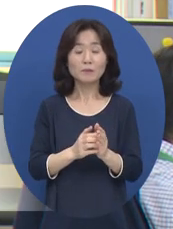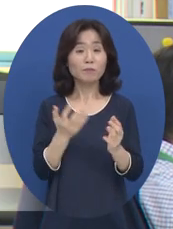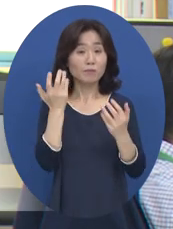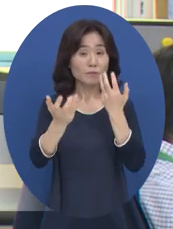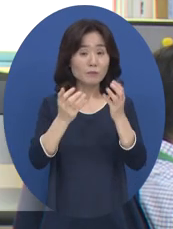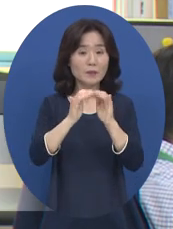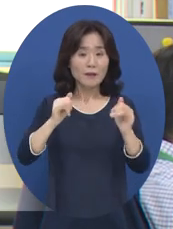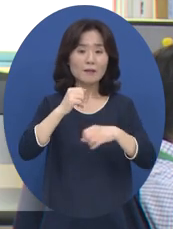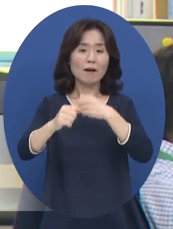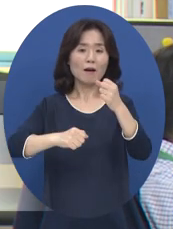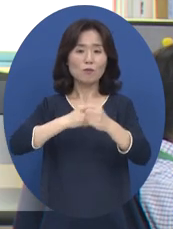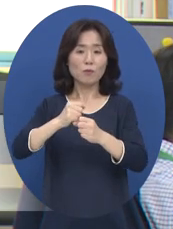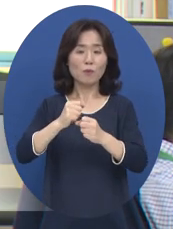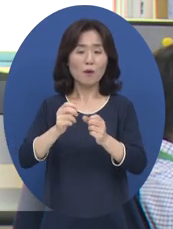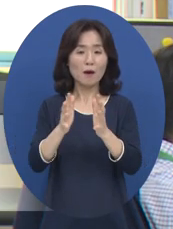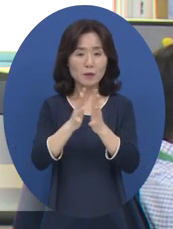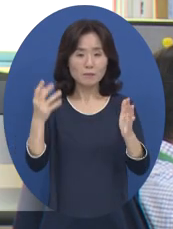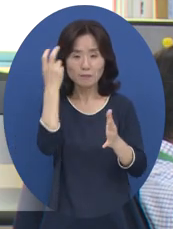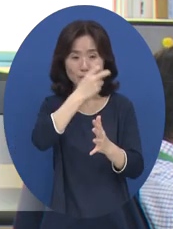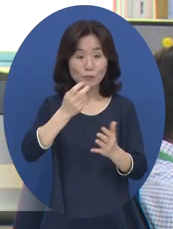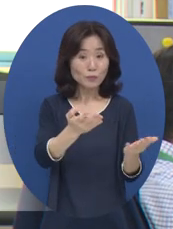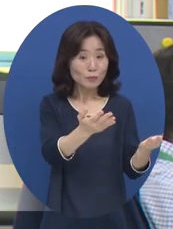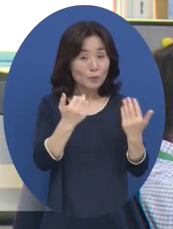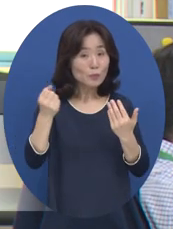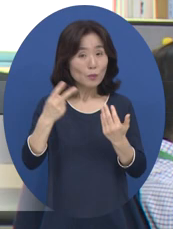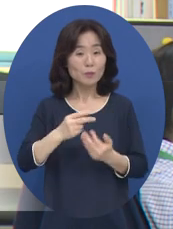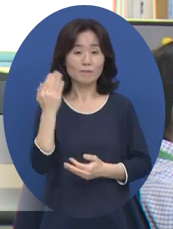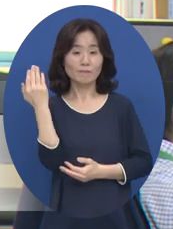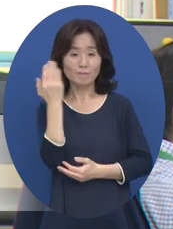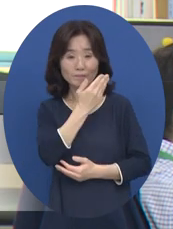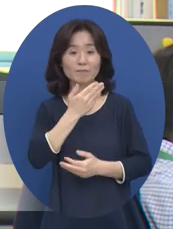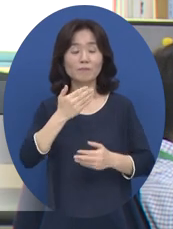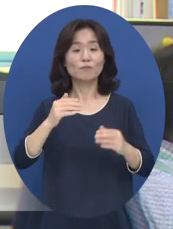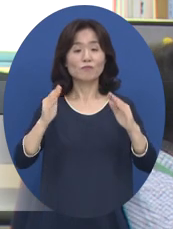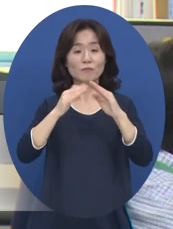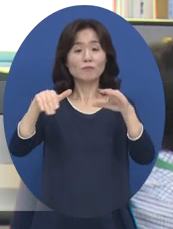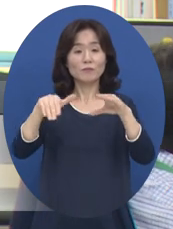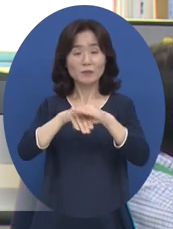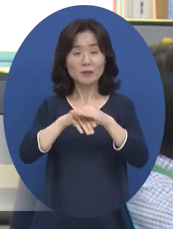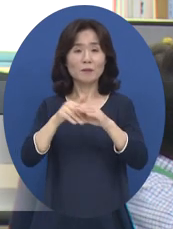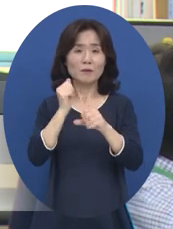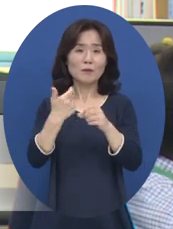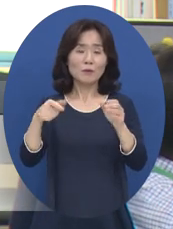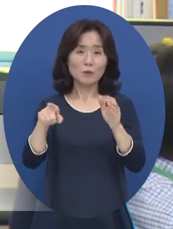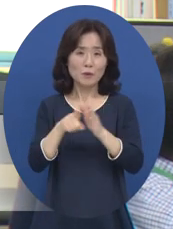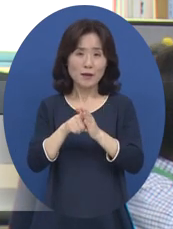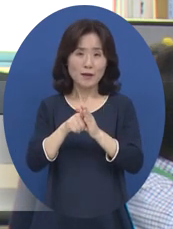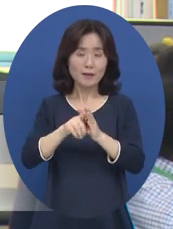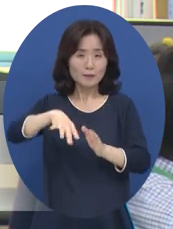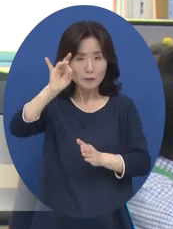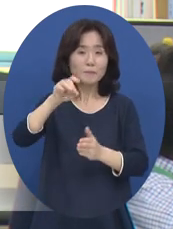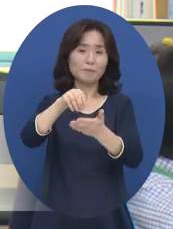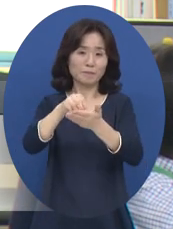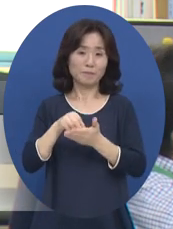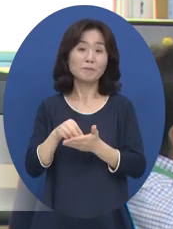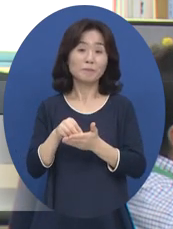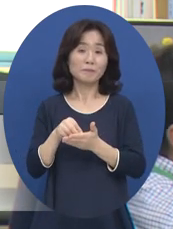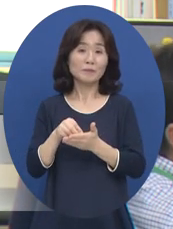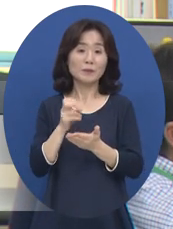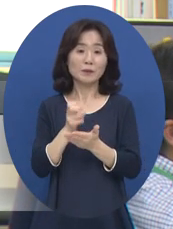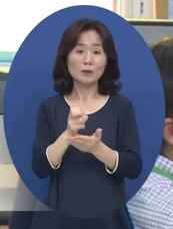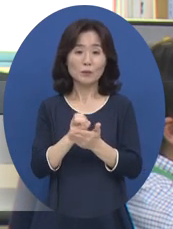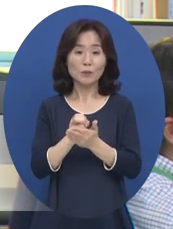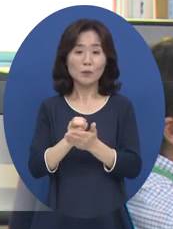유도하고 쾌적한 주거 문화를 육성하기 위해 전국 최초로 도입한 제도입니다. 도내 공동주택에 거주하는 도민